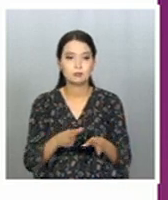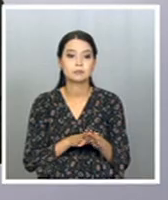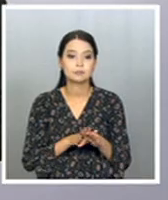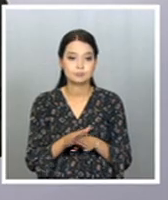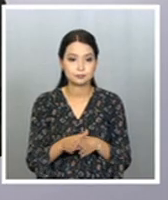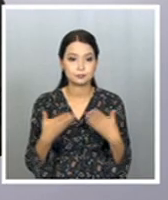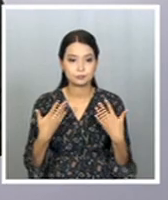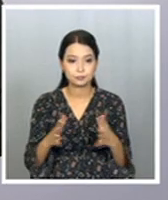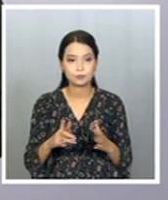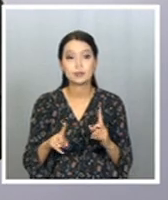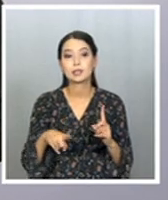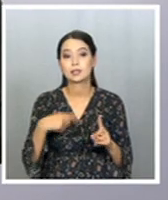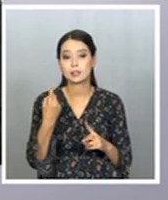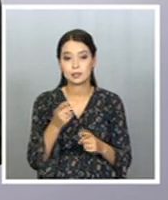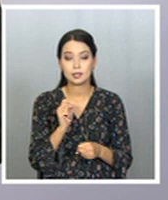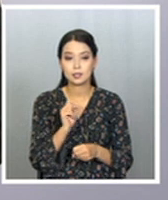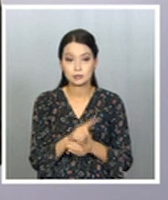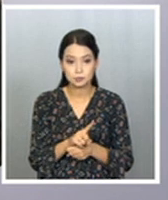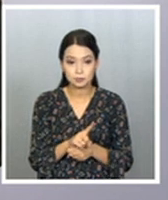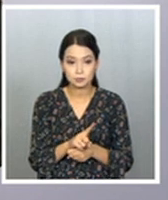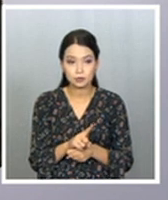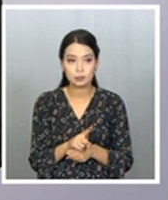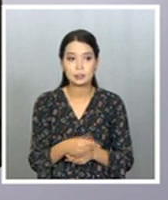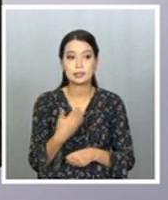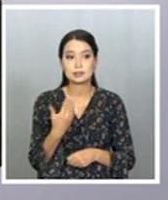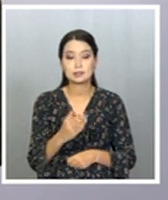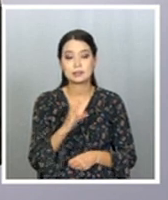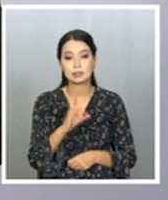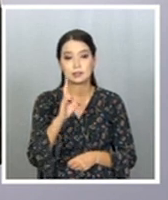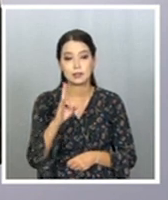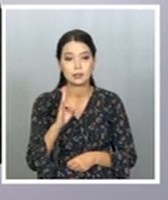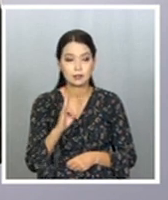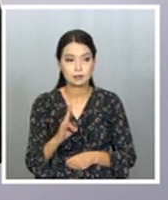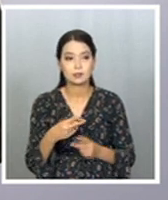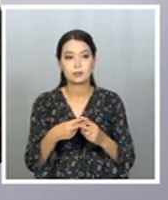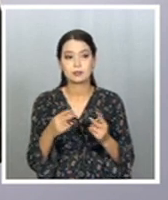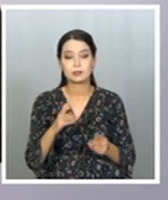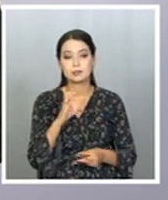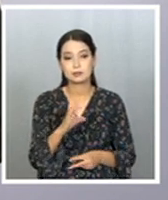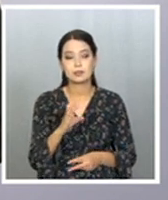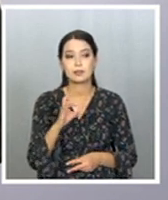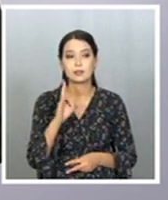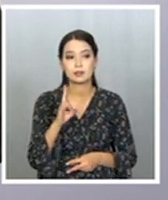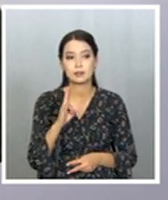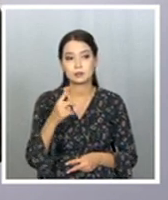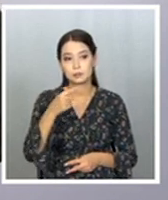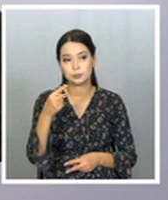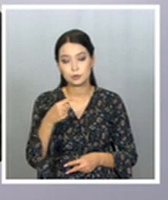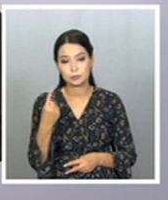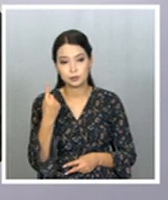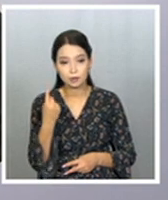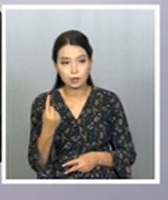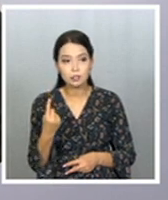жеткіздік. Келесі қасиеті N-нан K теруі, N-1-ден K-1 теруі